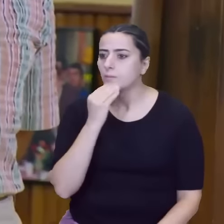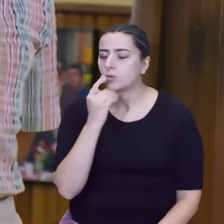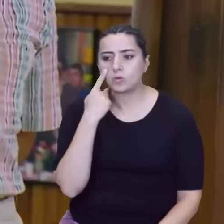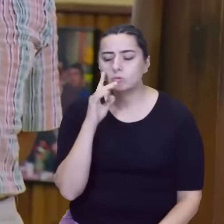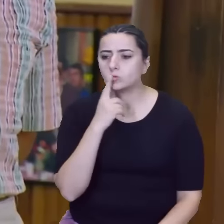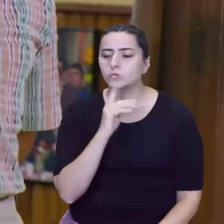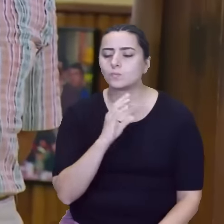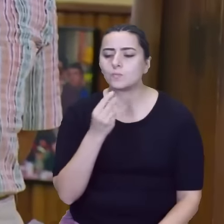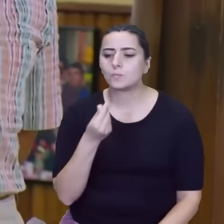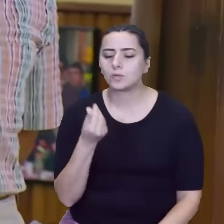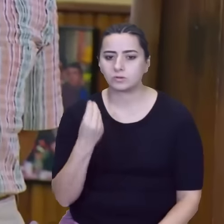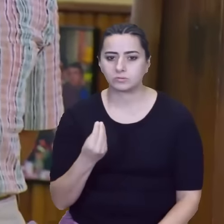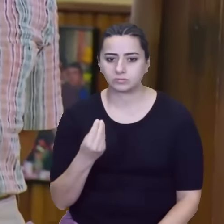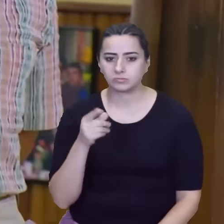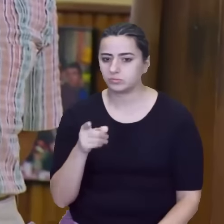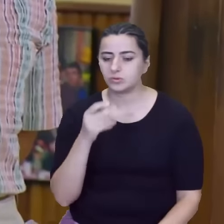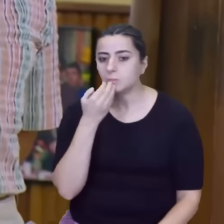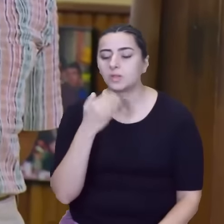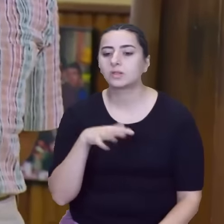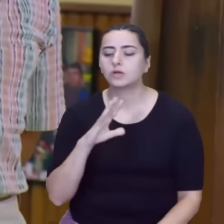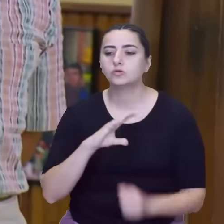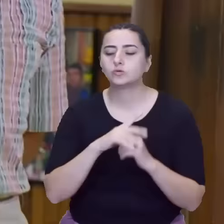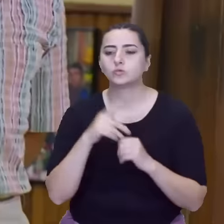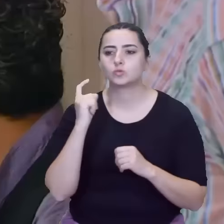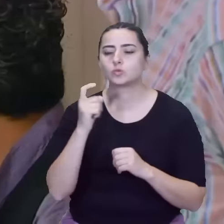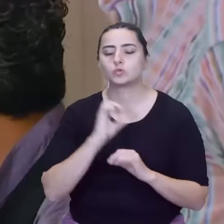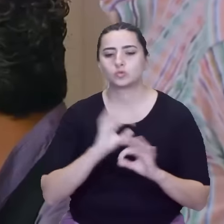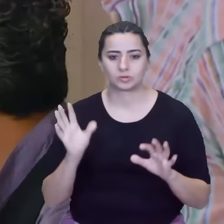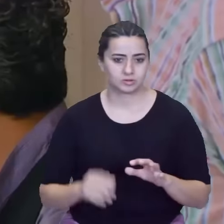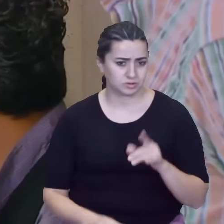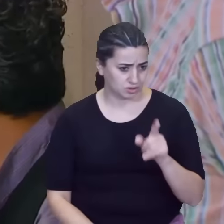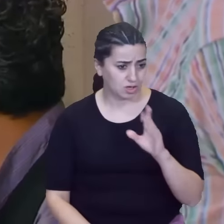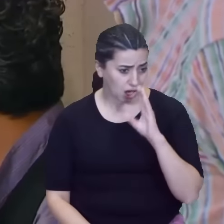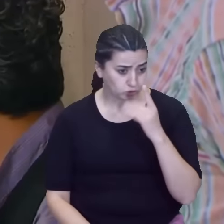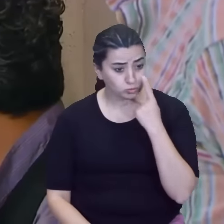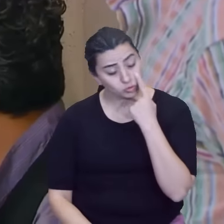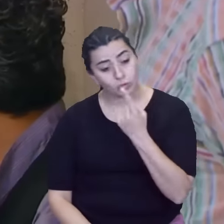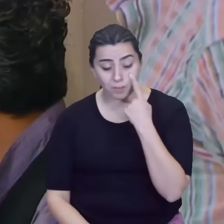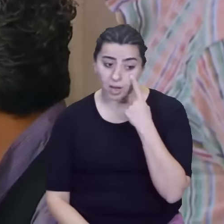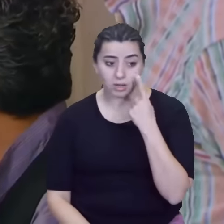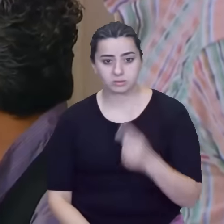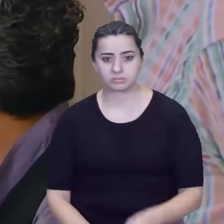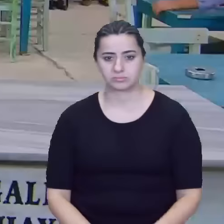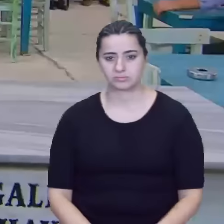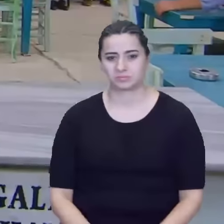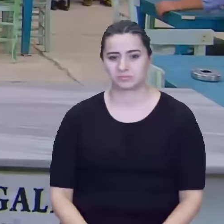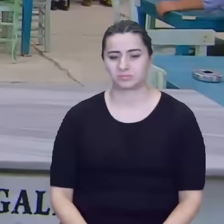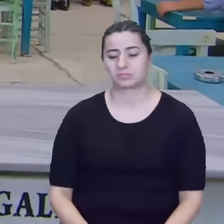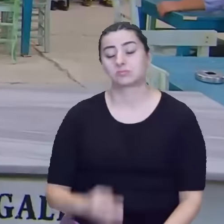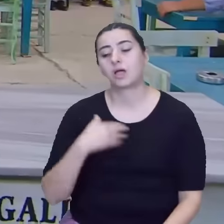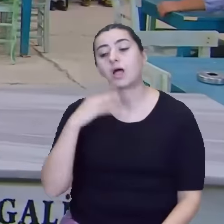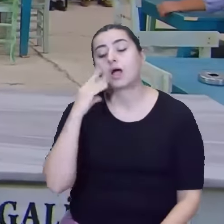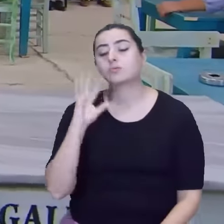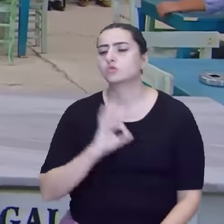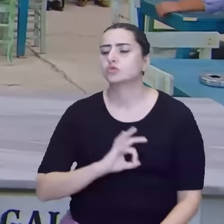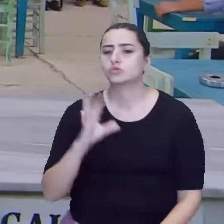görmedim ya. Ağzımda dağılıyor oğlum. Bu bence peynir değil. Dünyanın dokuzuncu harikası. Sen Erzurum'un göğermiş lorunu yer de bak nasıl ağız değeriz. Ya göğermiş göğermiş anlamam